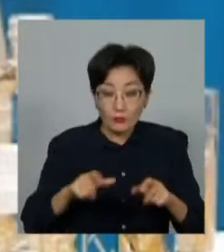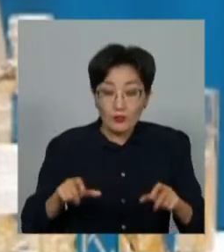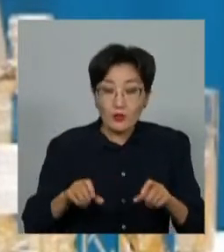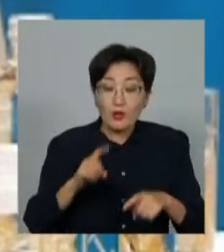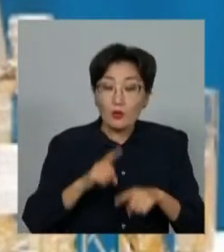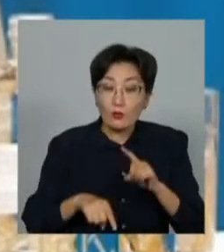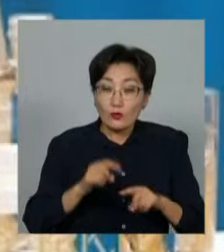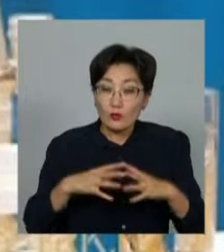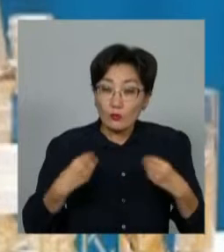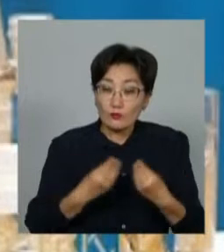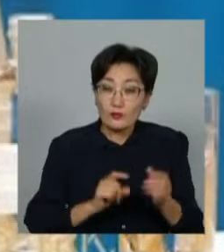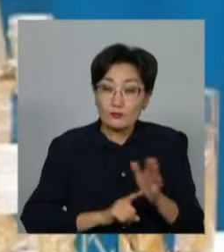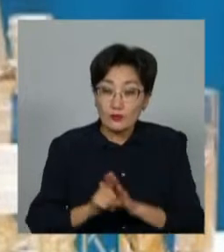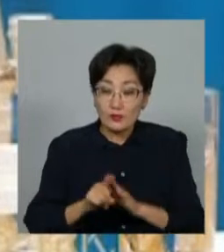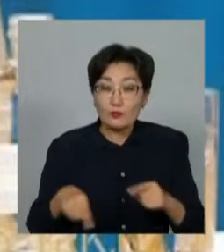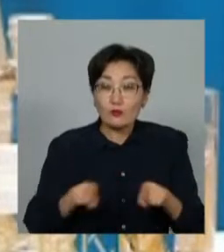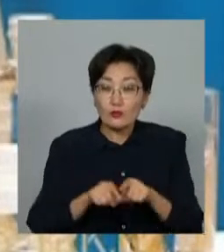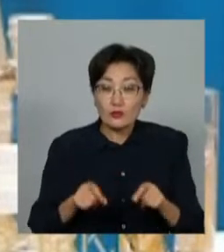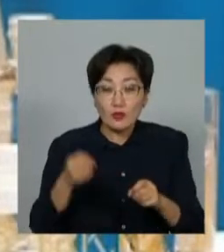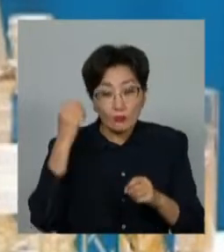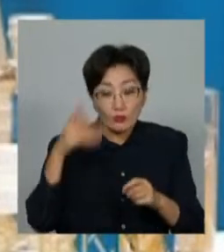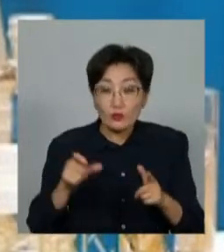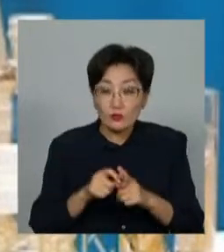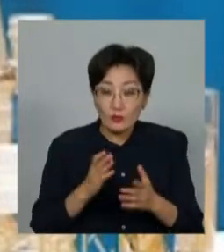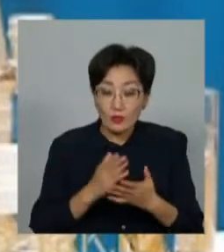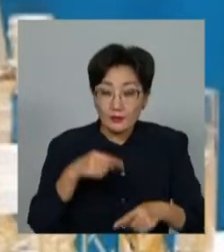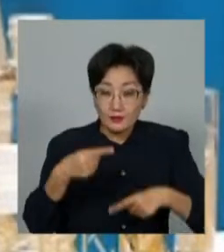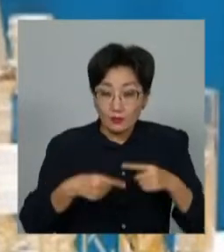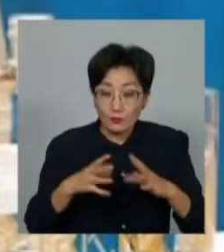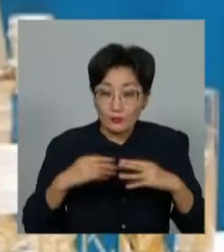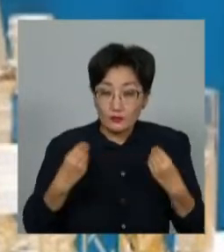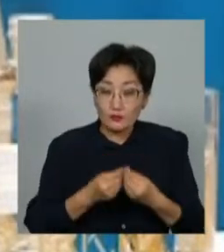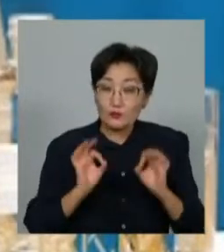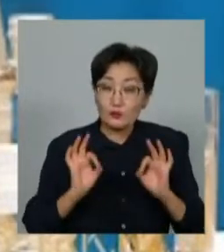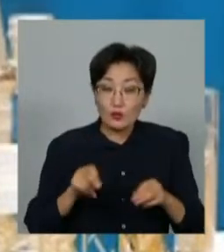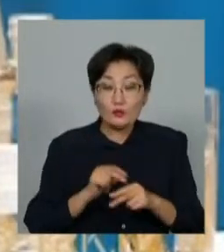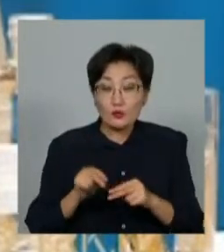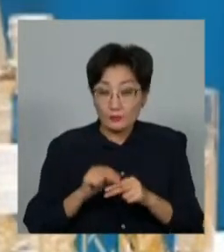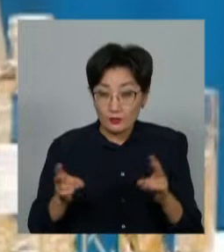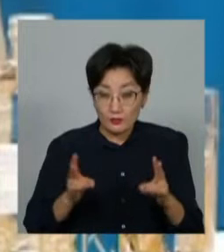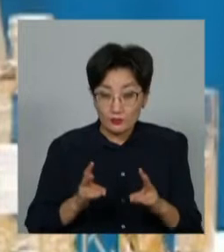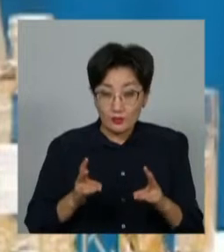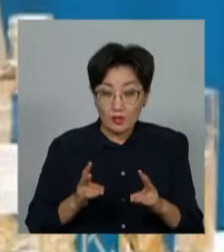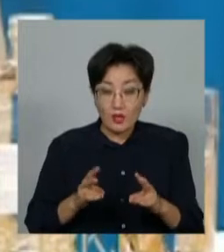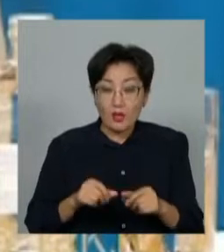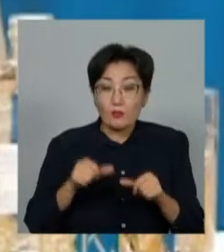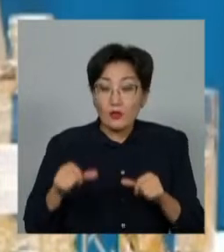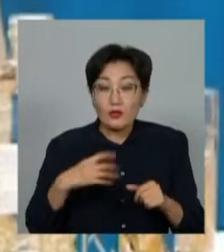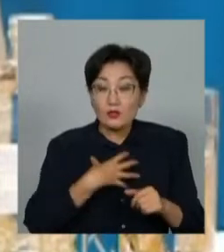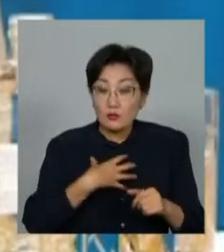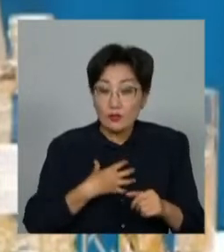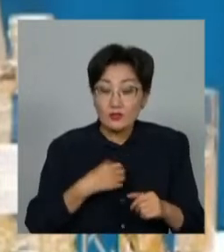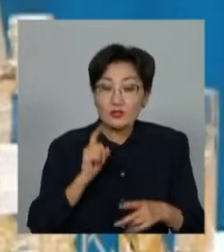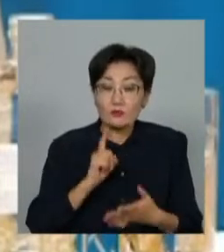отбасынан басталады деген аталы сөз бар. Ұрпаққа отбасында дұрыс тәрбие беру керек. Айрықша маңызды